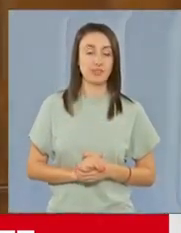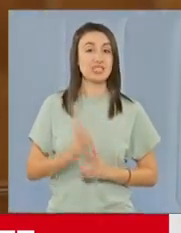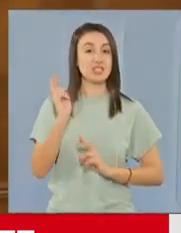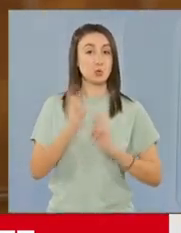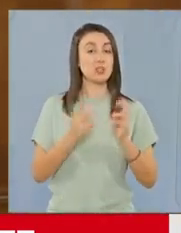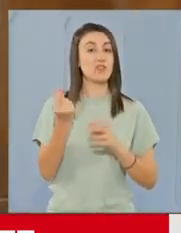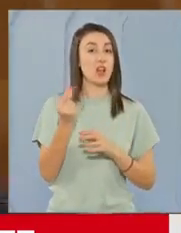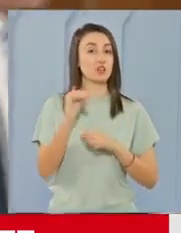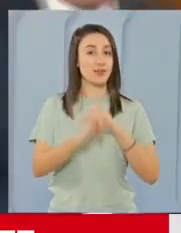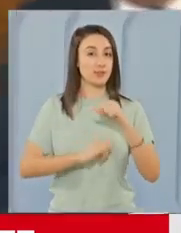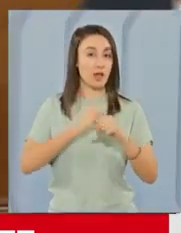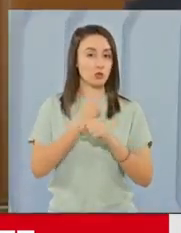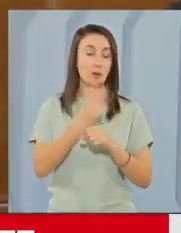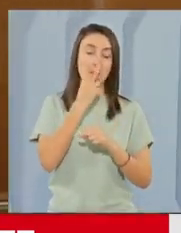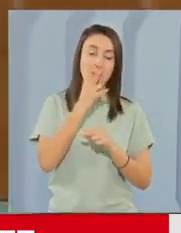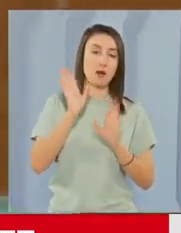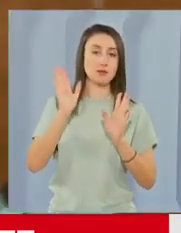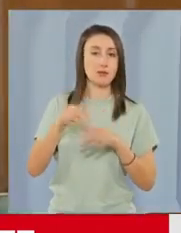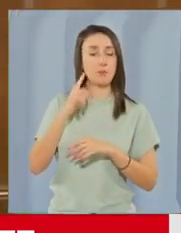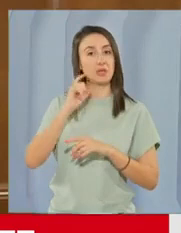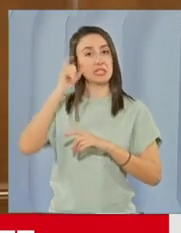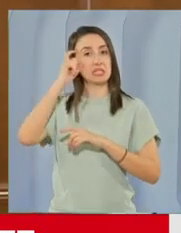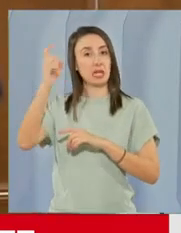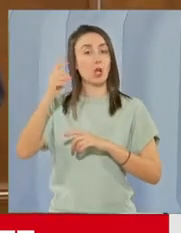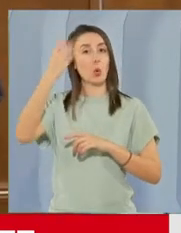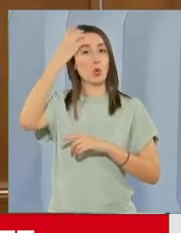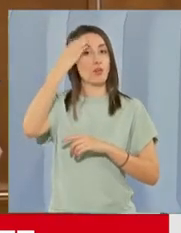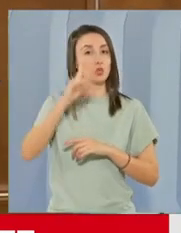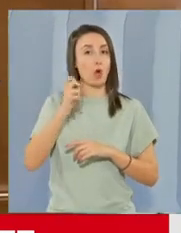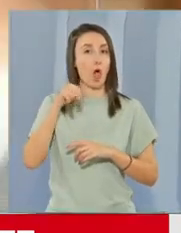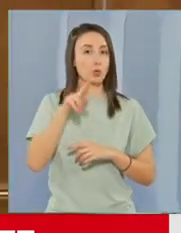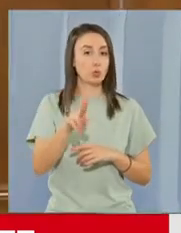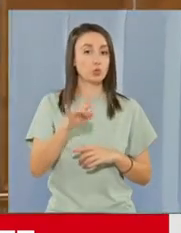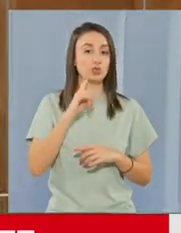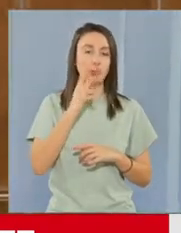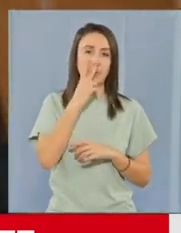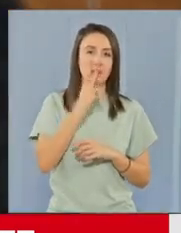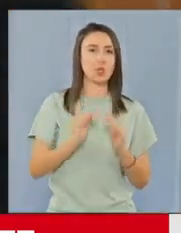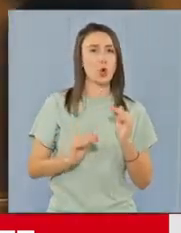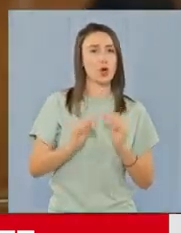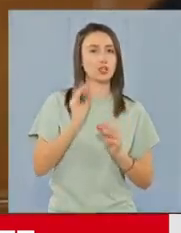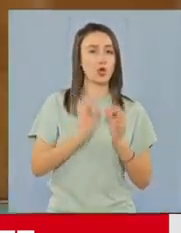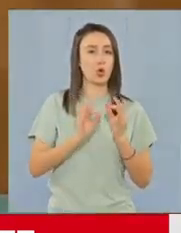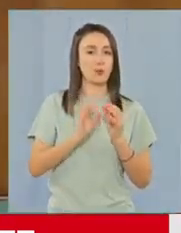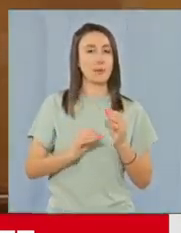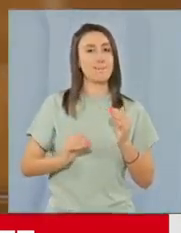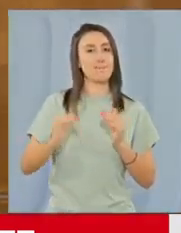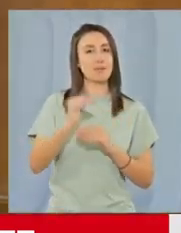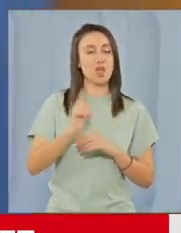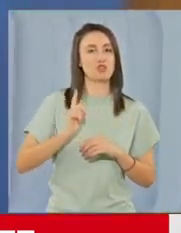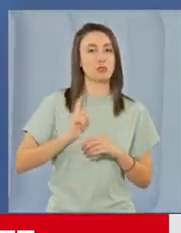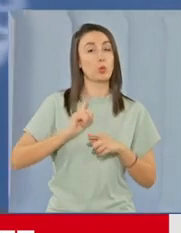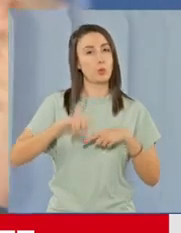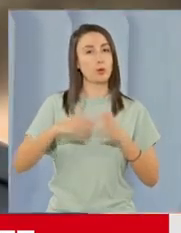Instituțiile financiare internaționale par să aibă încredere în guvernarea lui Marcel Ciolacu și prevăd o creștere economică peste așteptări în